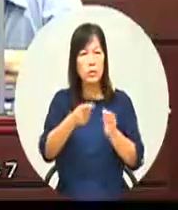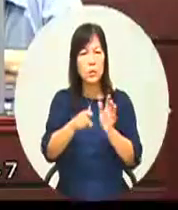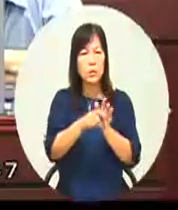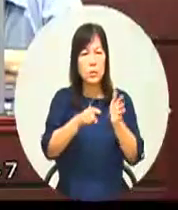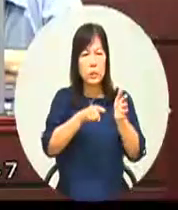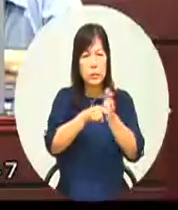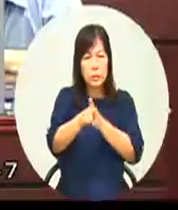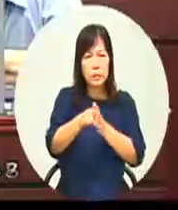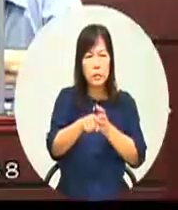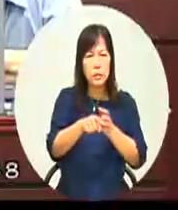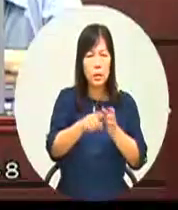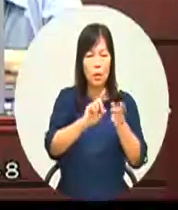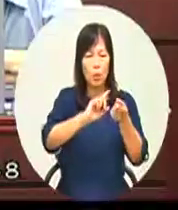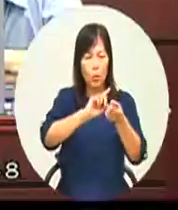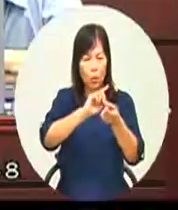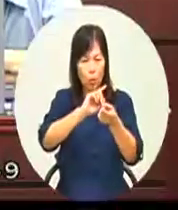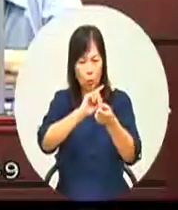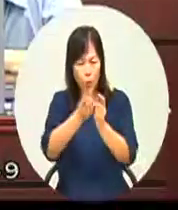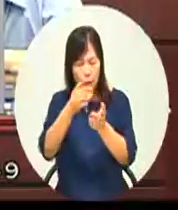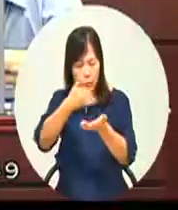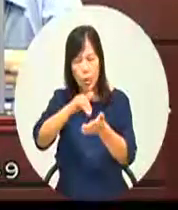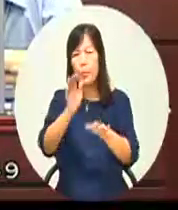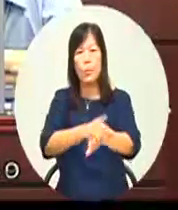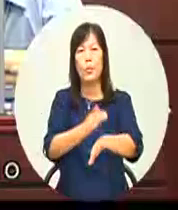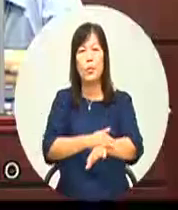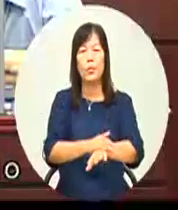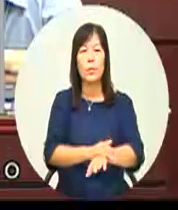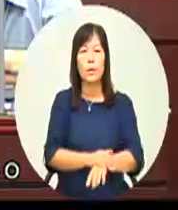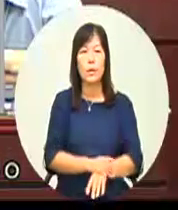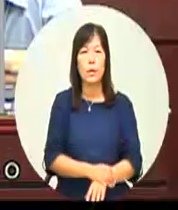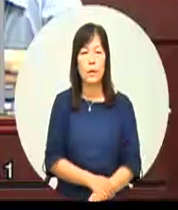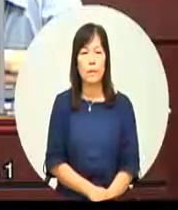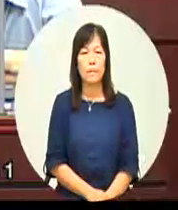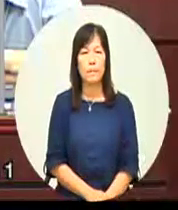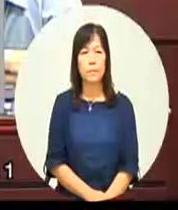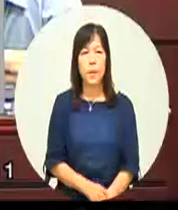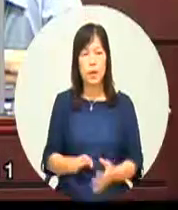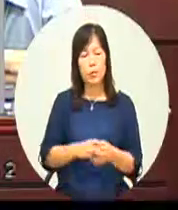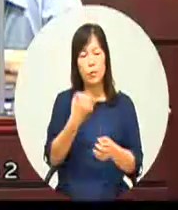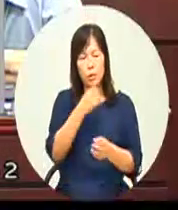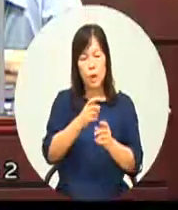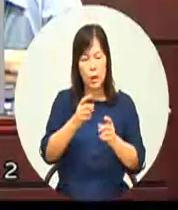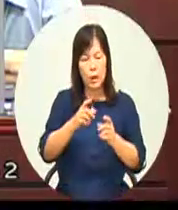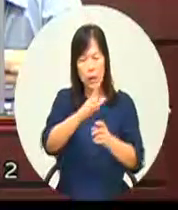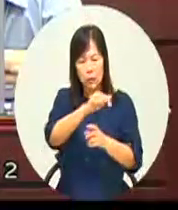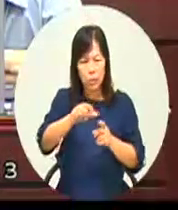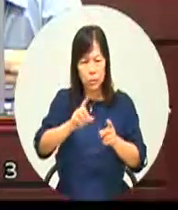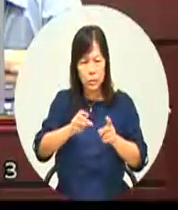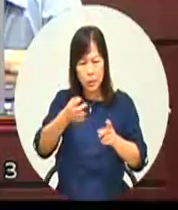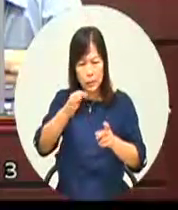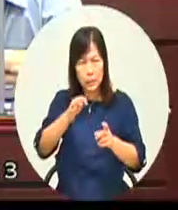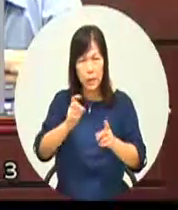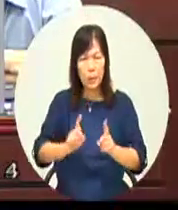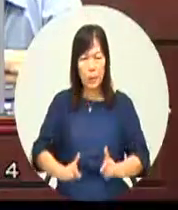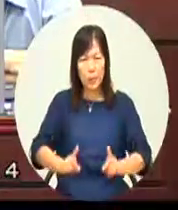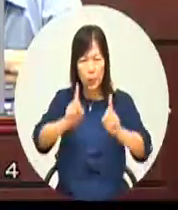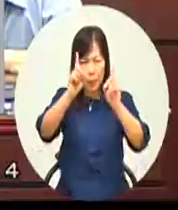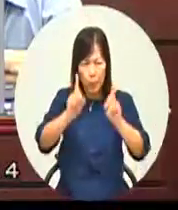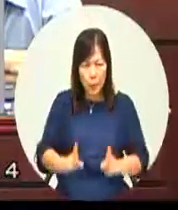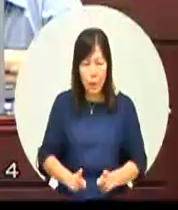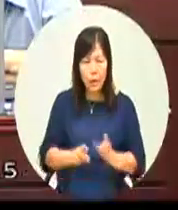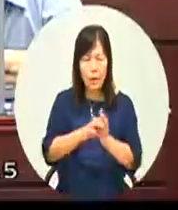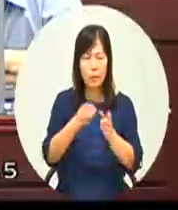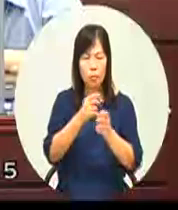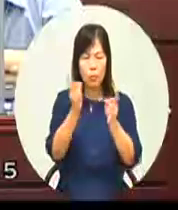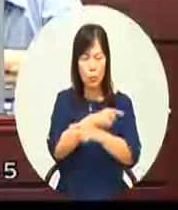接用换算的，因为考虑到这个物价水准的换取代。那除